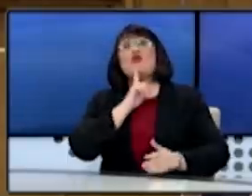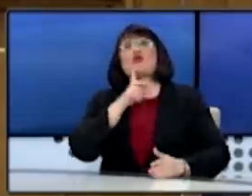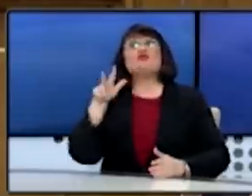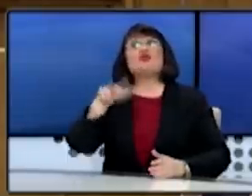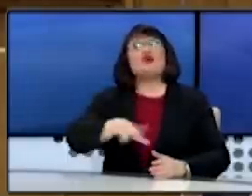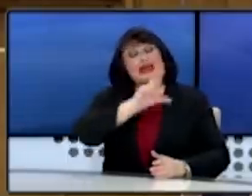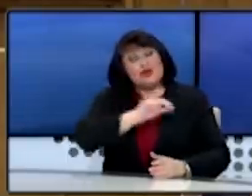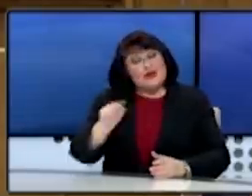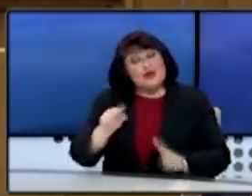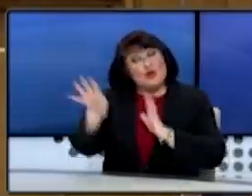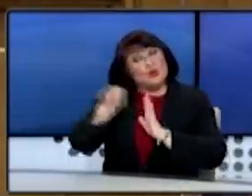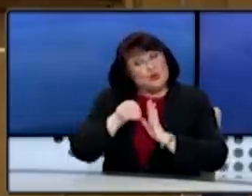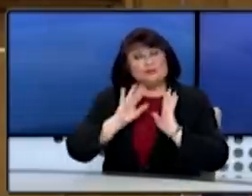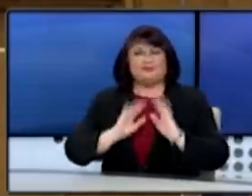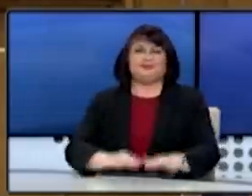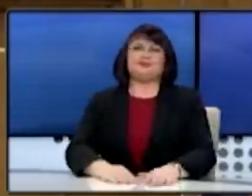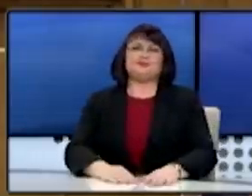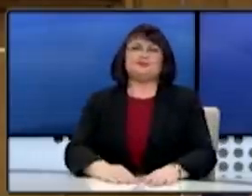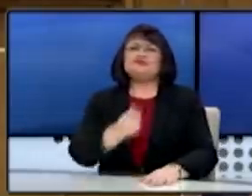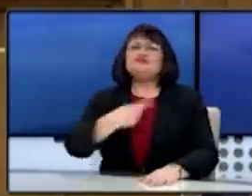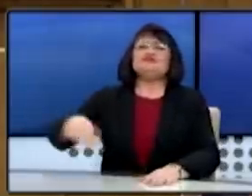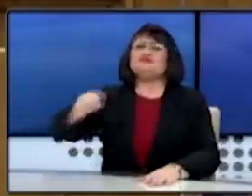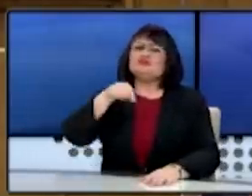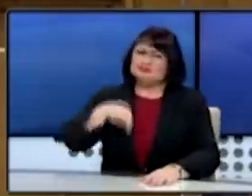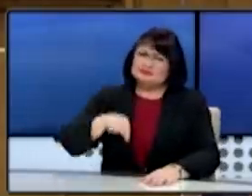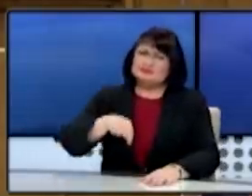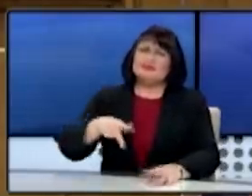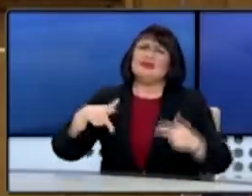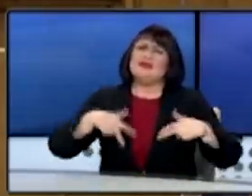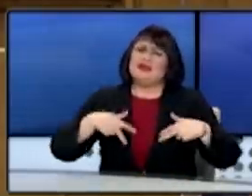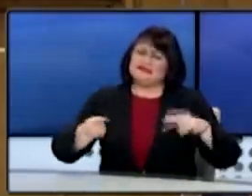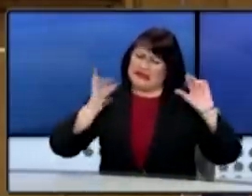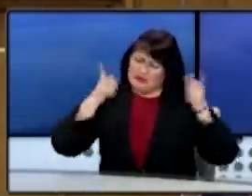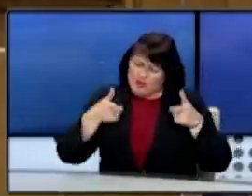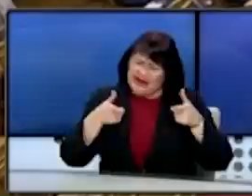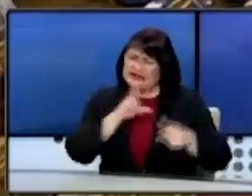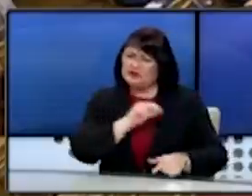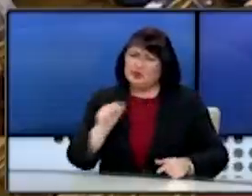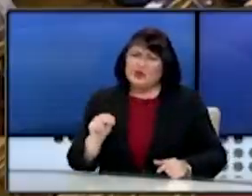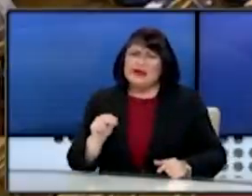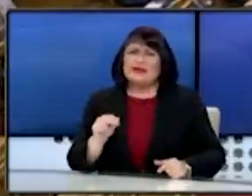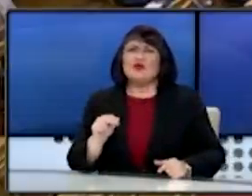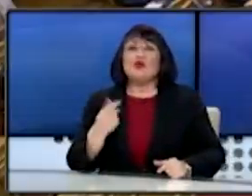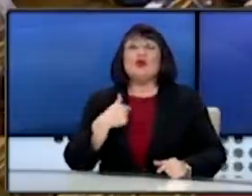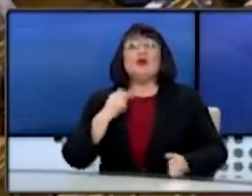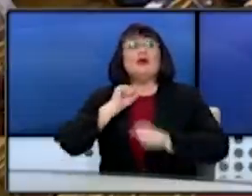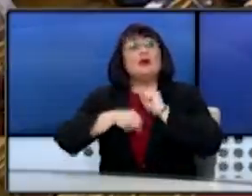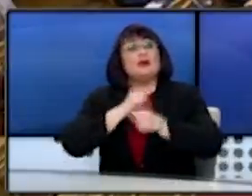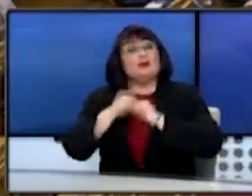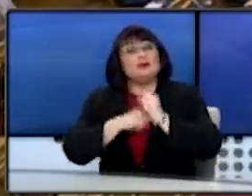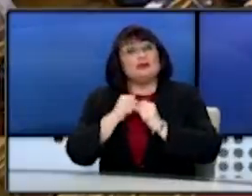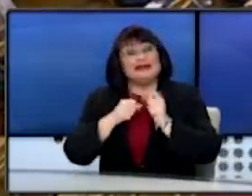στην Πορτογαλία». Σήμερα όλοι σας, ακόμα και η κυβέρνηση της Νέας Δημοκρατίας, στην προσπάθεια